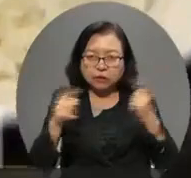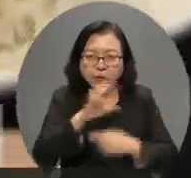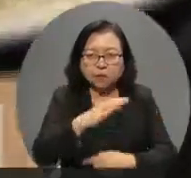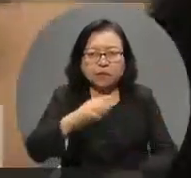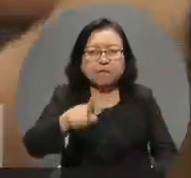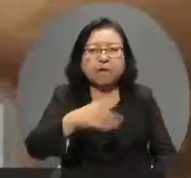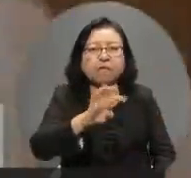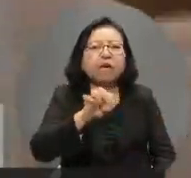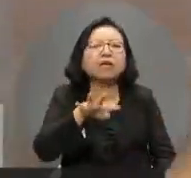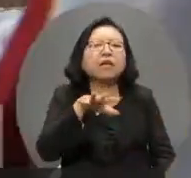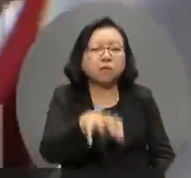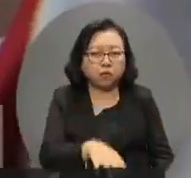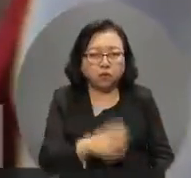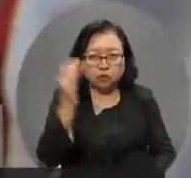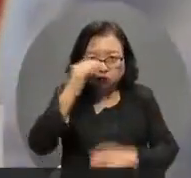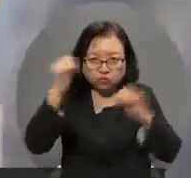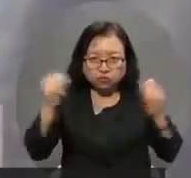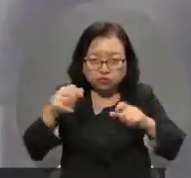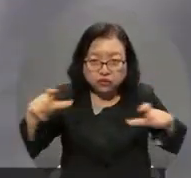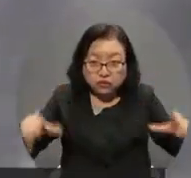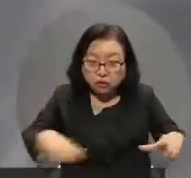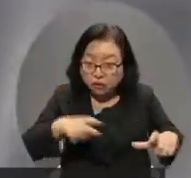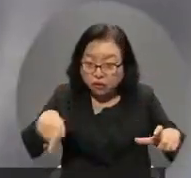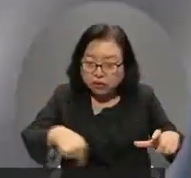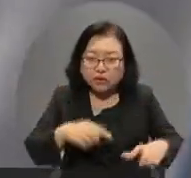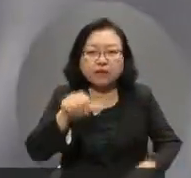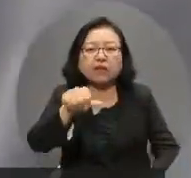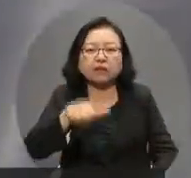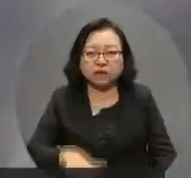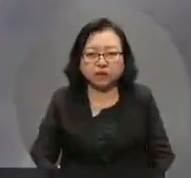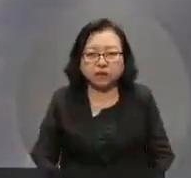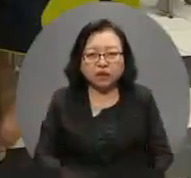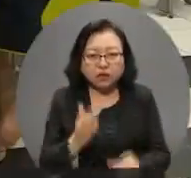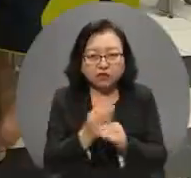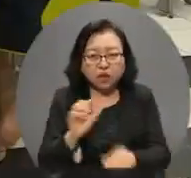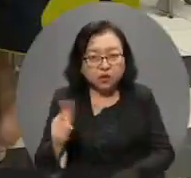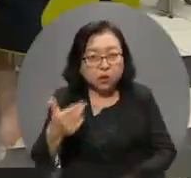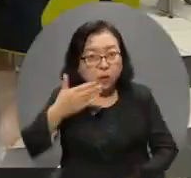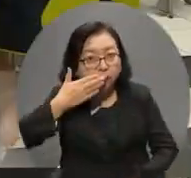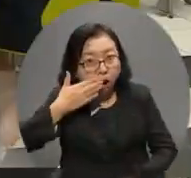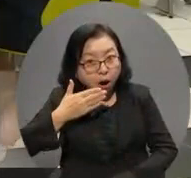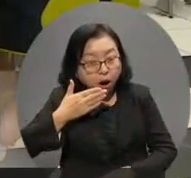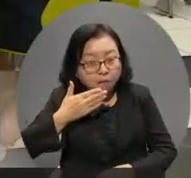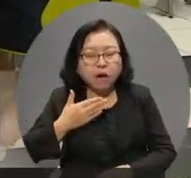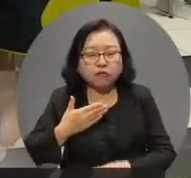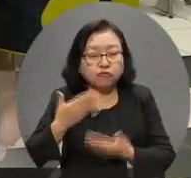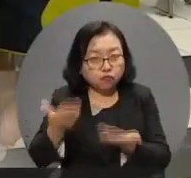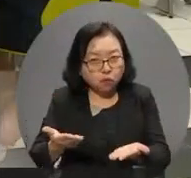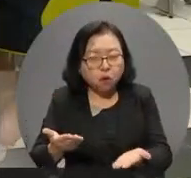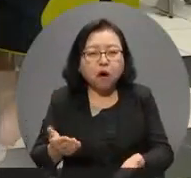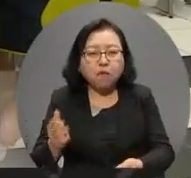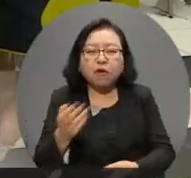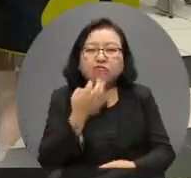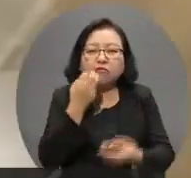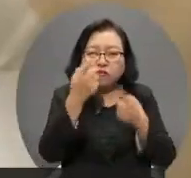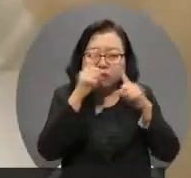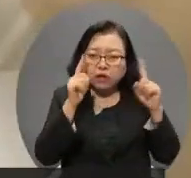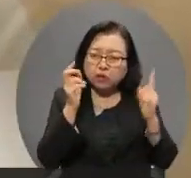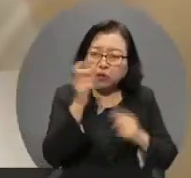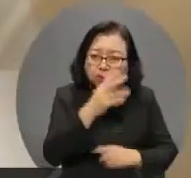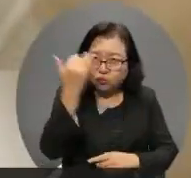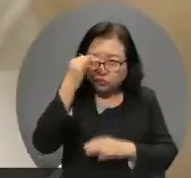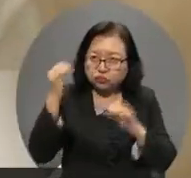144곳. 충북에서는 5곳뿐입니다. 이 중 저녁밥까지 지원을 확대한 곳은 서울대를 제외하면